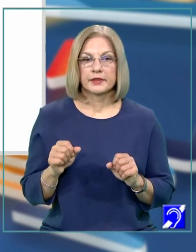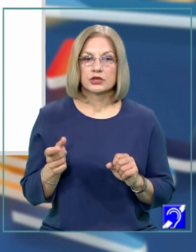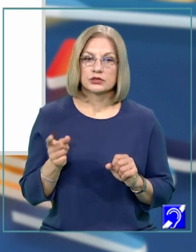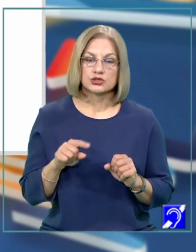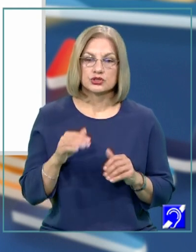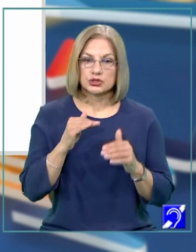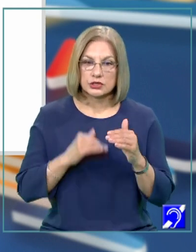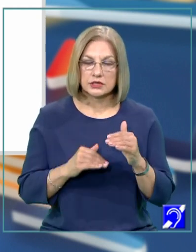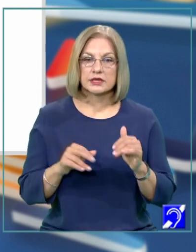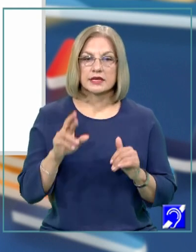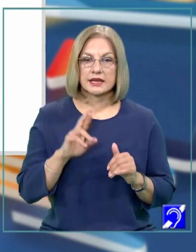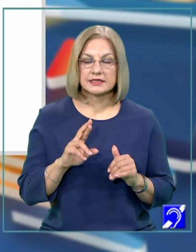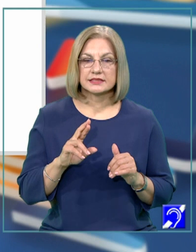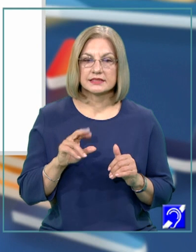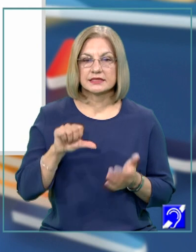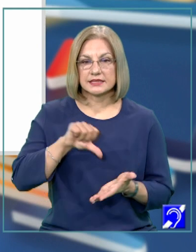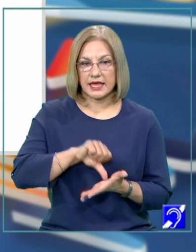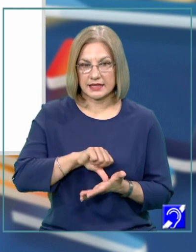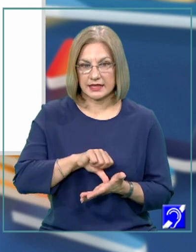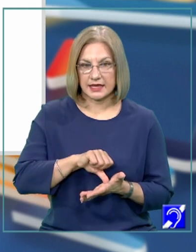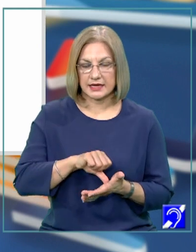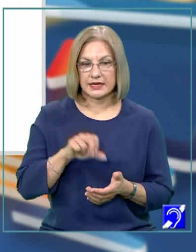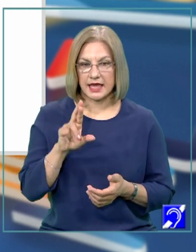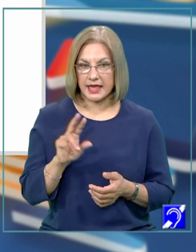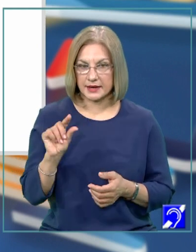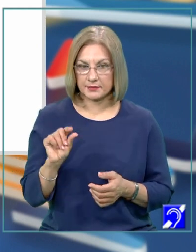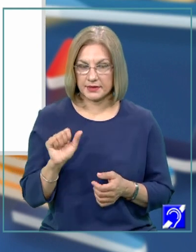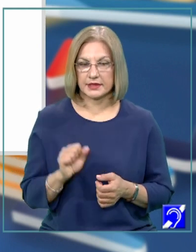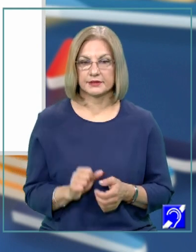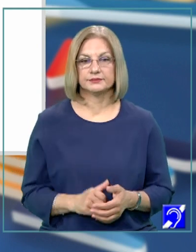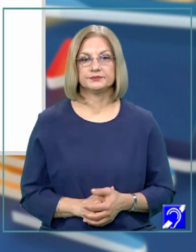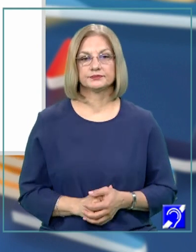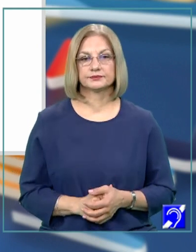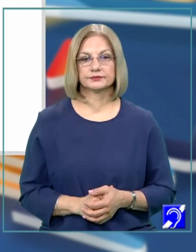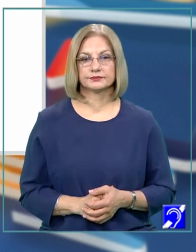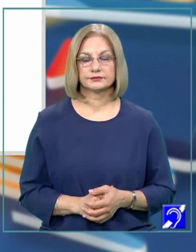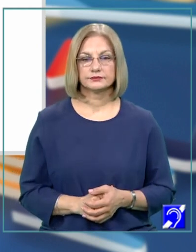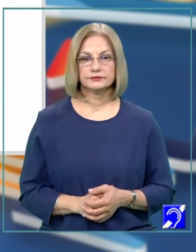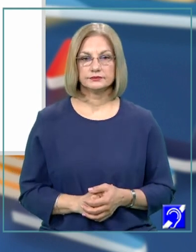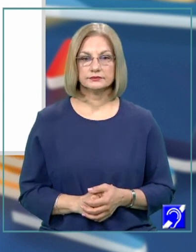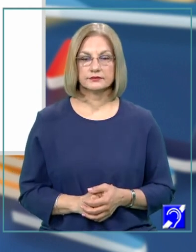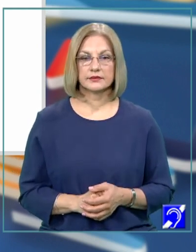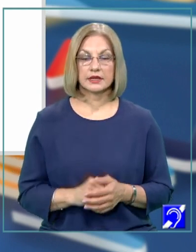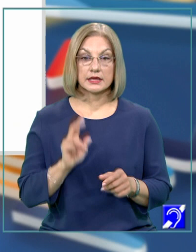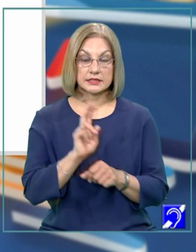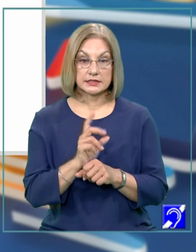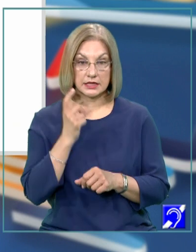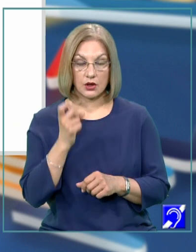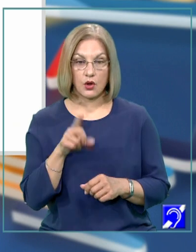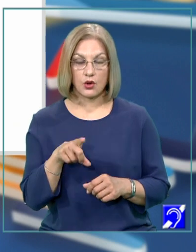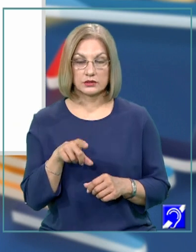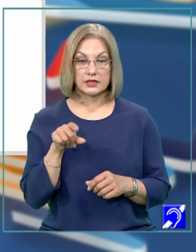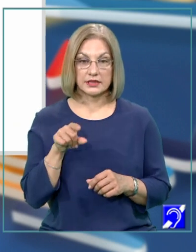și de rezistența internă aer mic a sursei de tensiune și în cont de